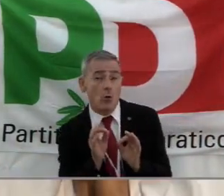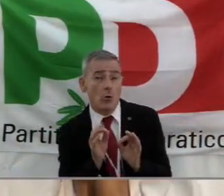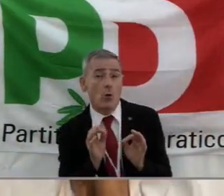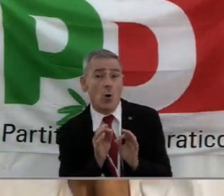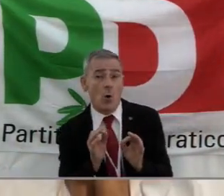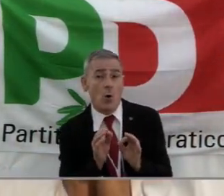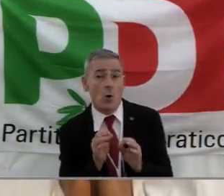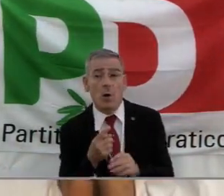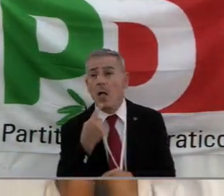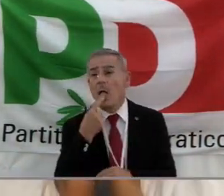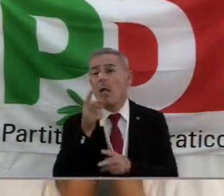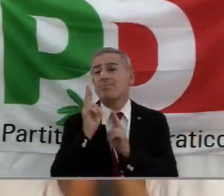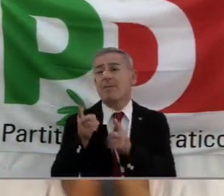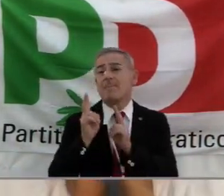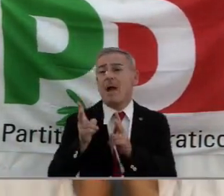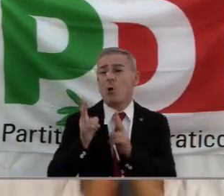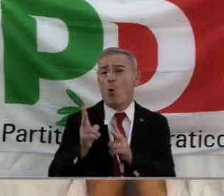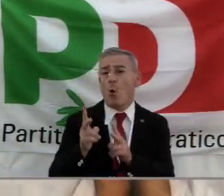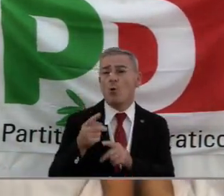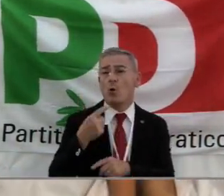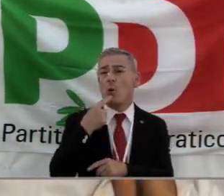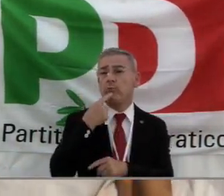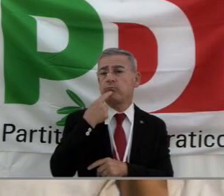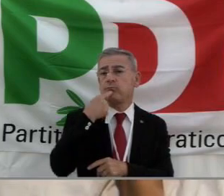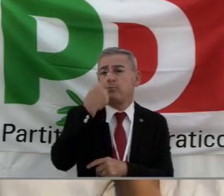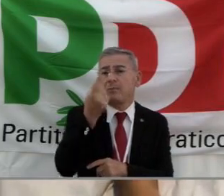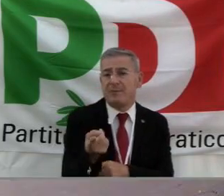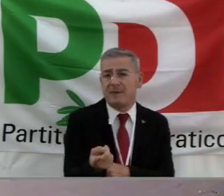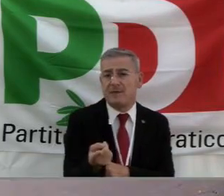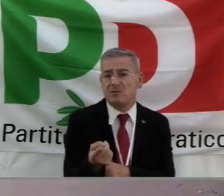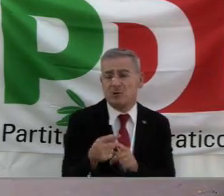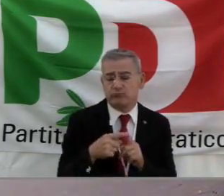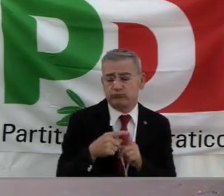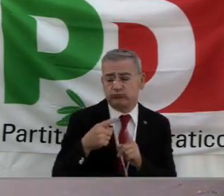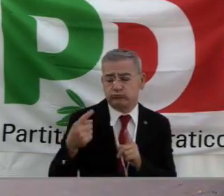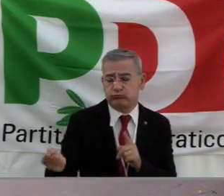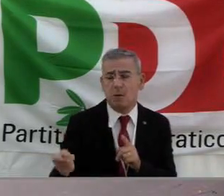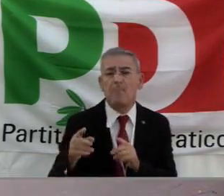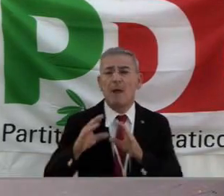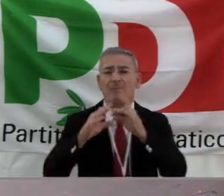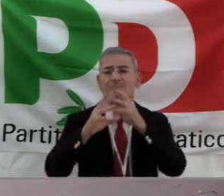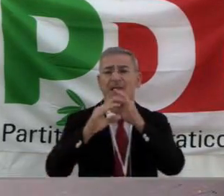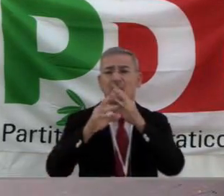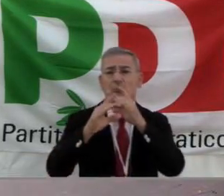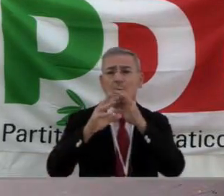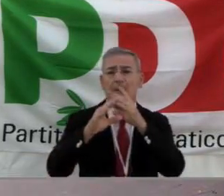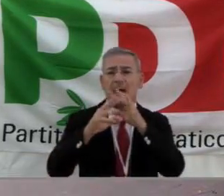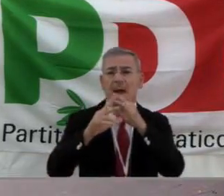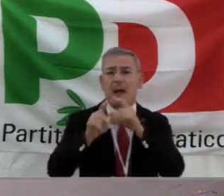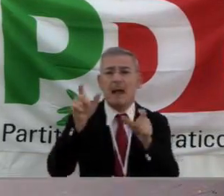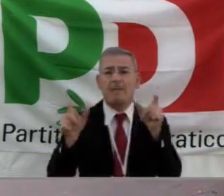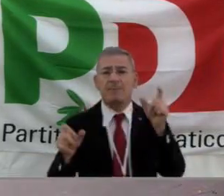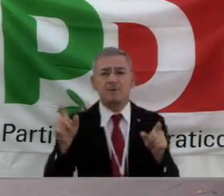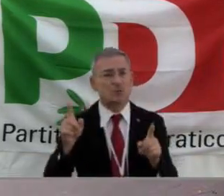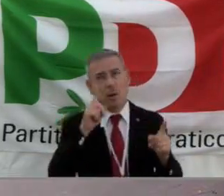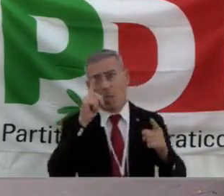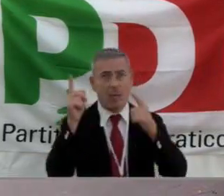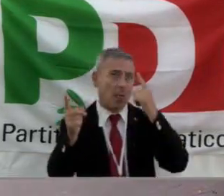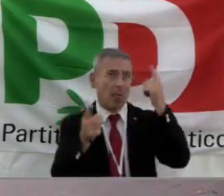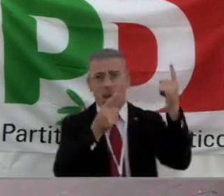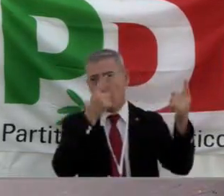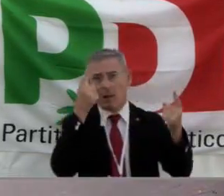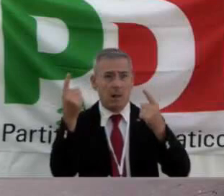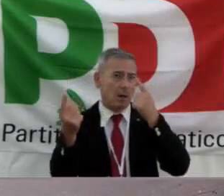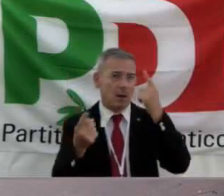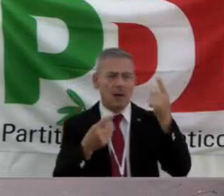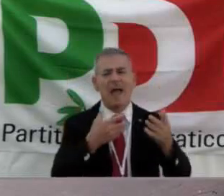il demagogo di turno che arriva a un certo punto e col flauto magico ubriaca le persone e